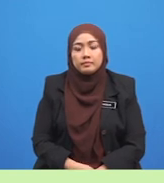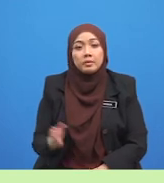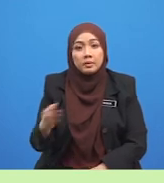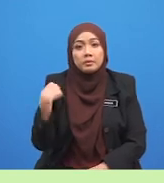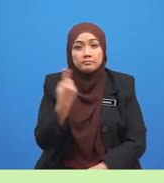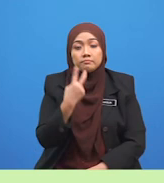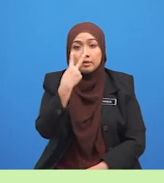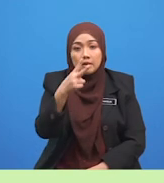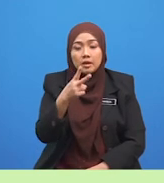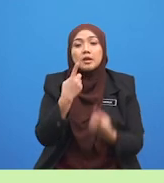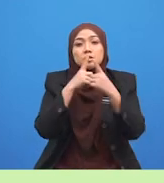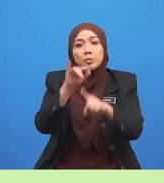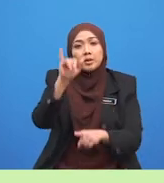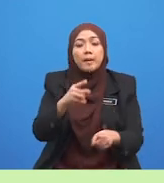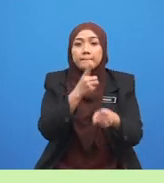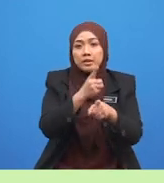Mari kita lihat jawapan yang lengkap.